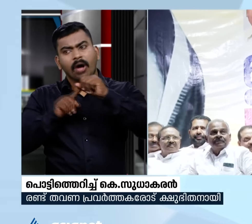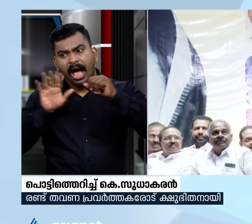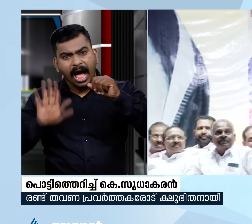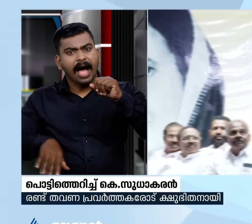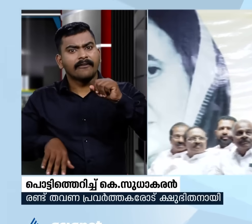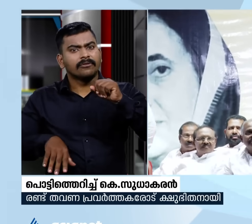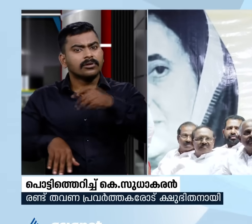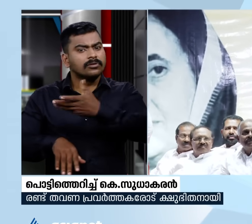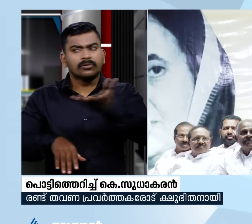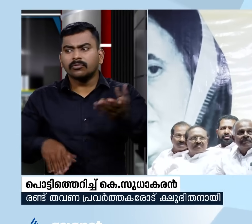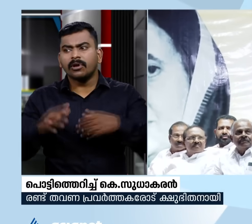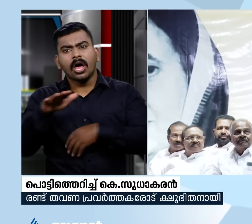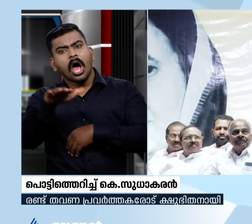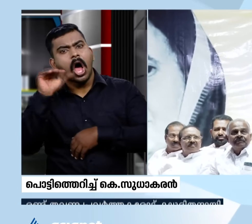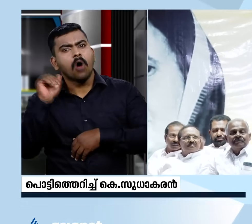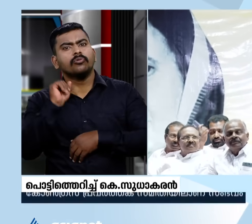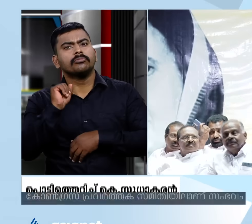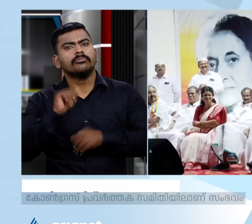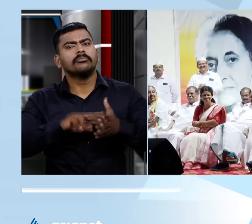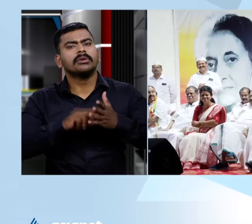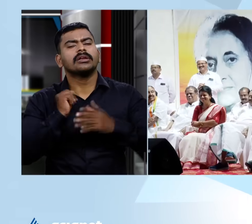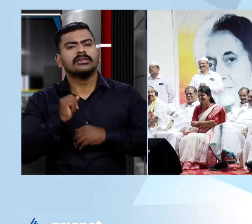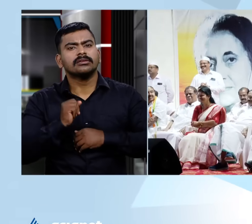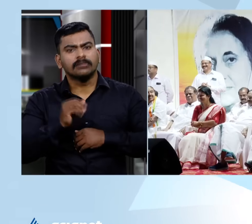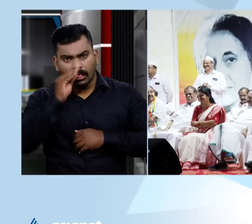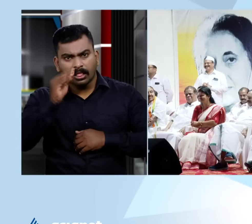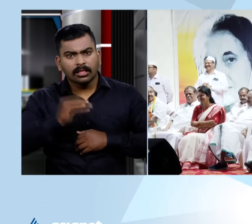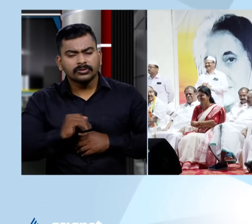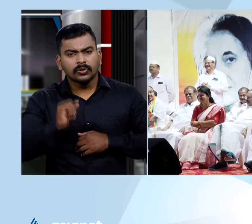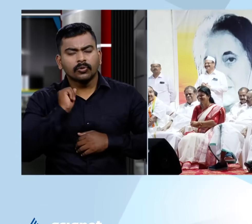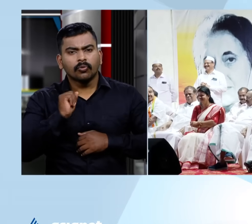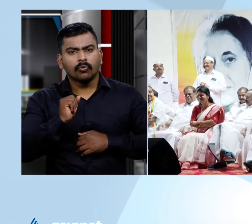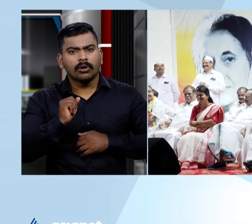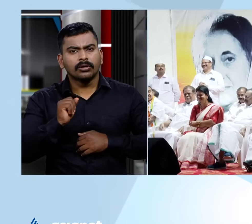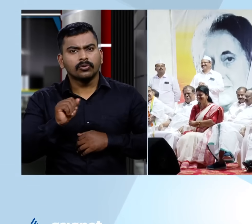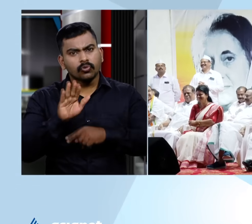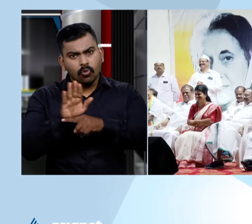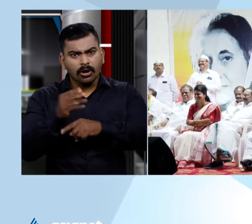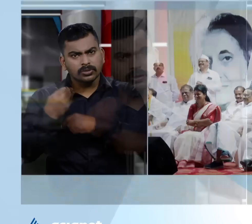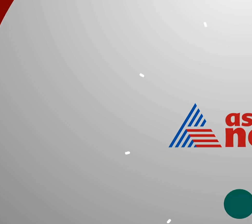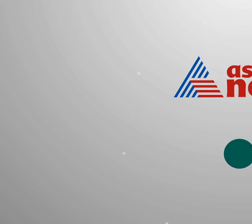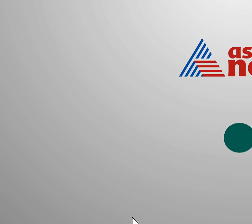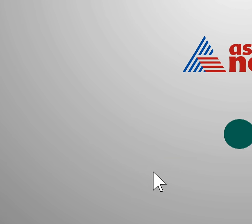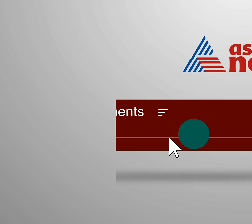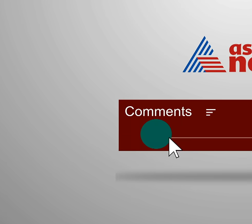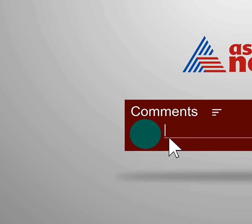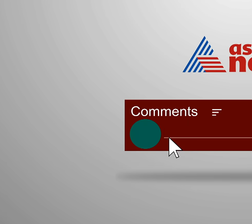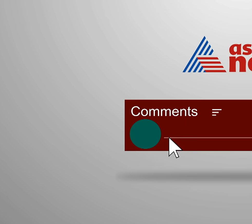നിർത്തിക്കണ. എന്താ അപമാനിക്കല്ലേ നമ്മളെ? നിങ്ങൾ എന്ത് എന്ത് മുന്തൊക്കെ നടക്കാനുള്ളത്?